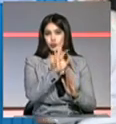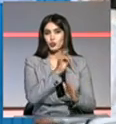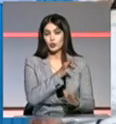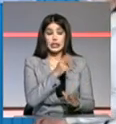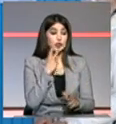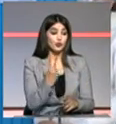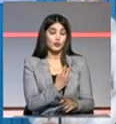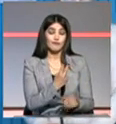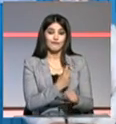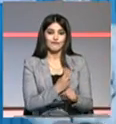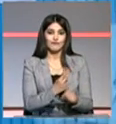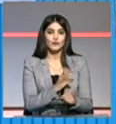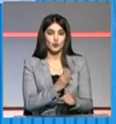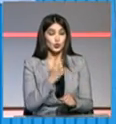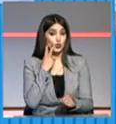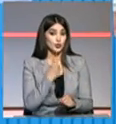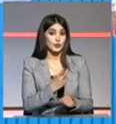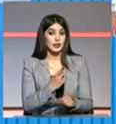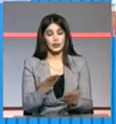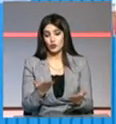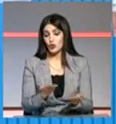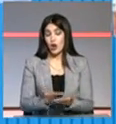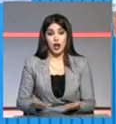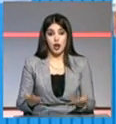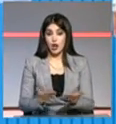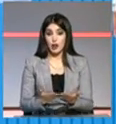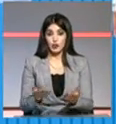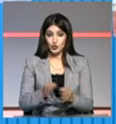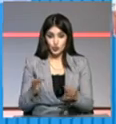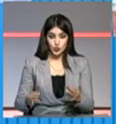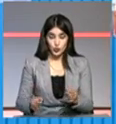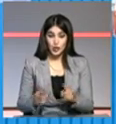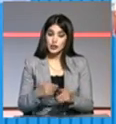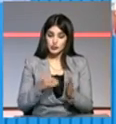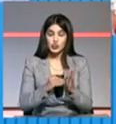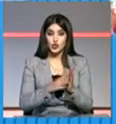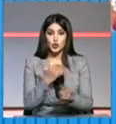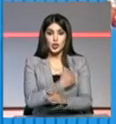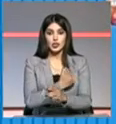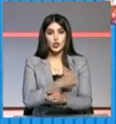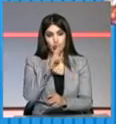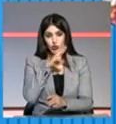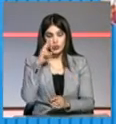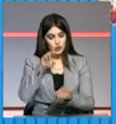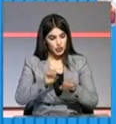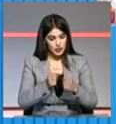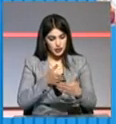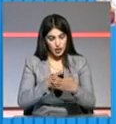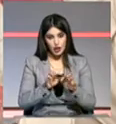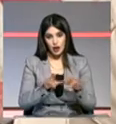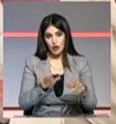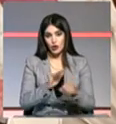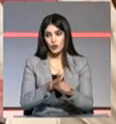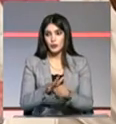ارتفاع ملحوظ. اش قعدنا تو لازمنا نقبلوا على التسجيل وعلى التلقيح، ان شاء الله بهذه مش نكسروا حلقه